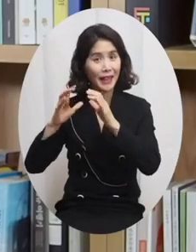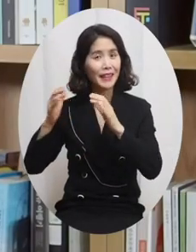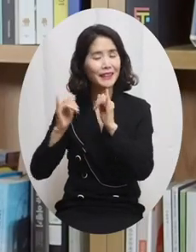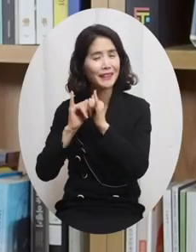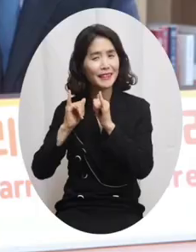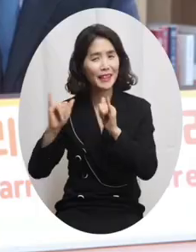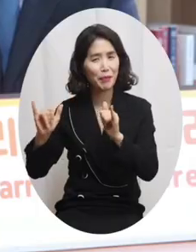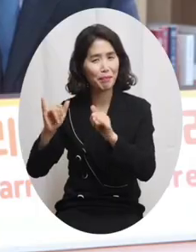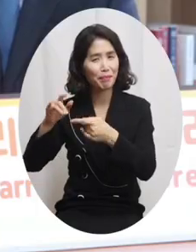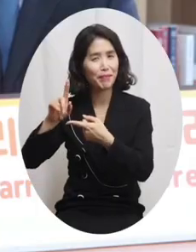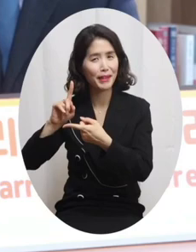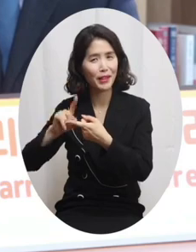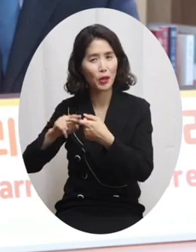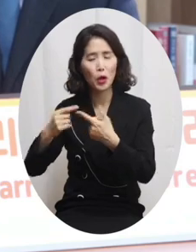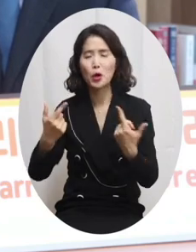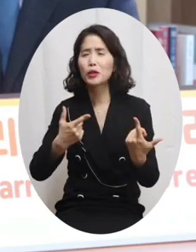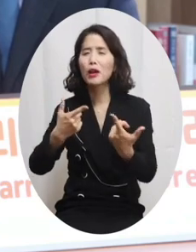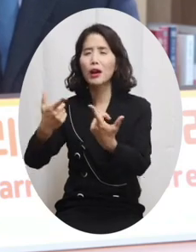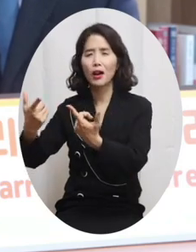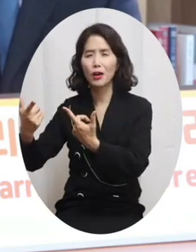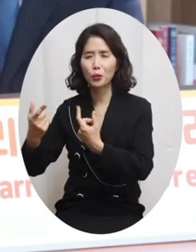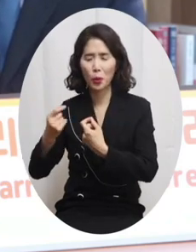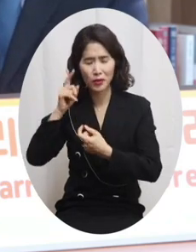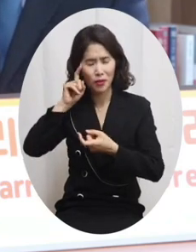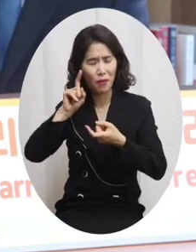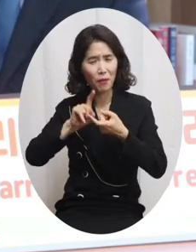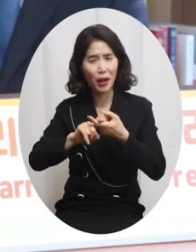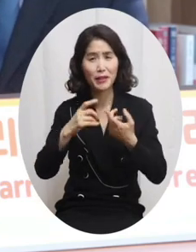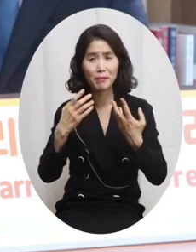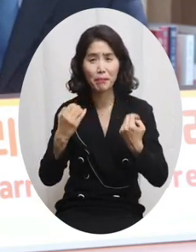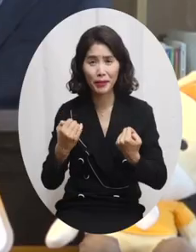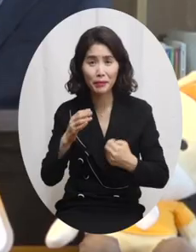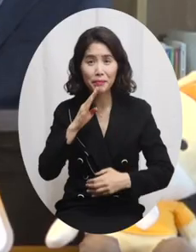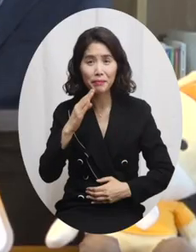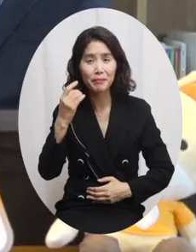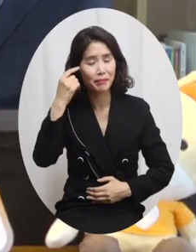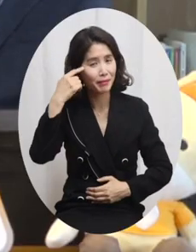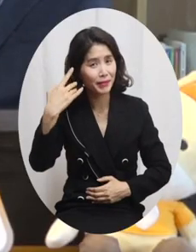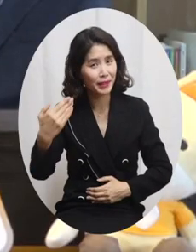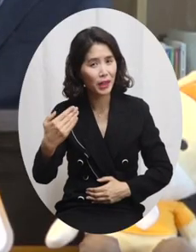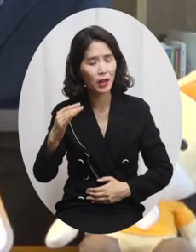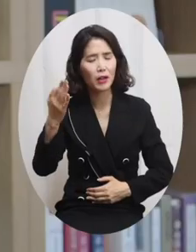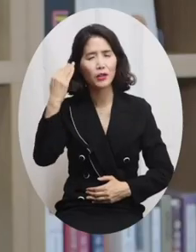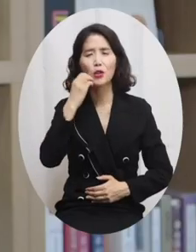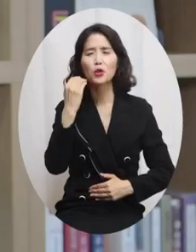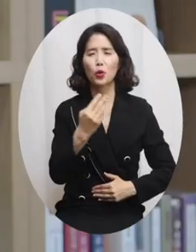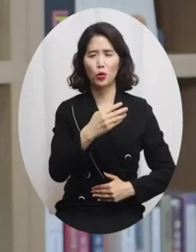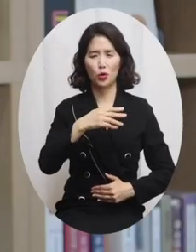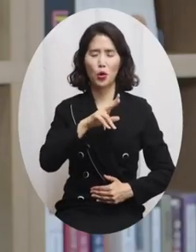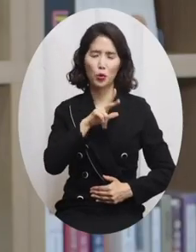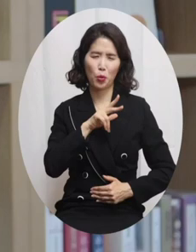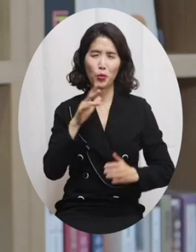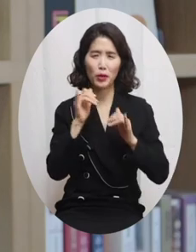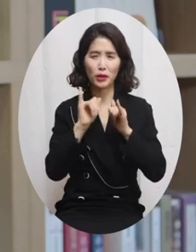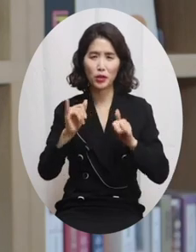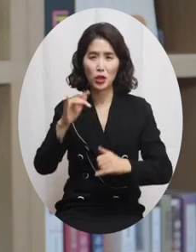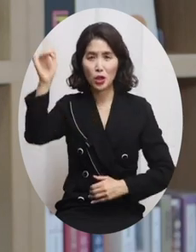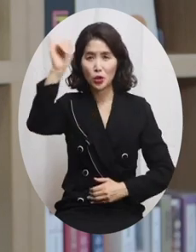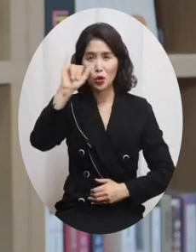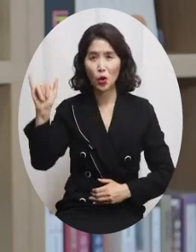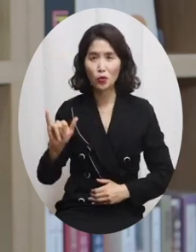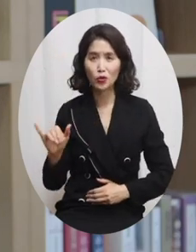외국인에 대한 보편적으로 일반적으로 관심이 많이 있으신 것 같아요. 제가 도의원 시절에 전국 최초로